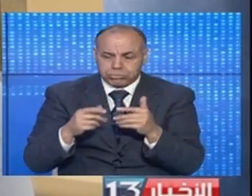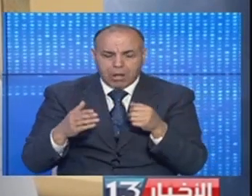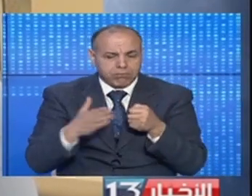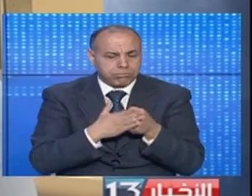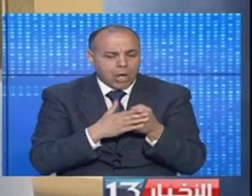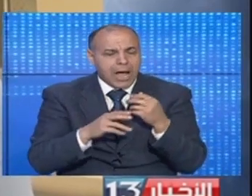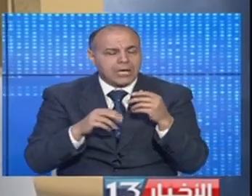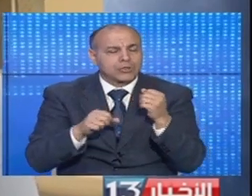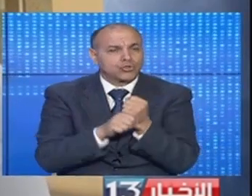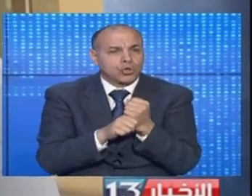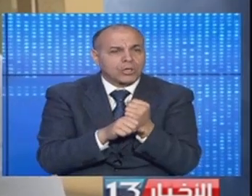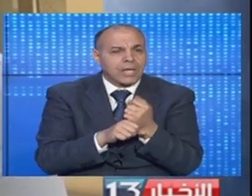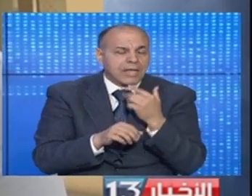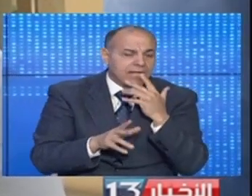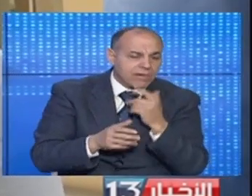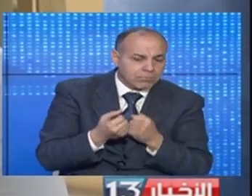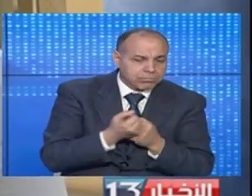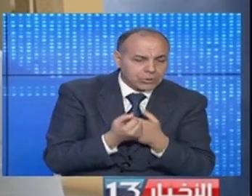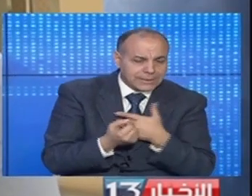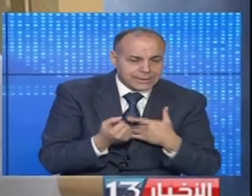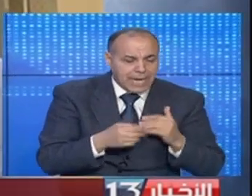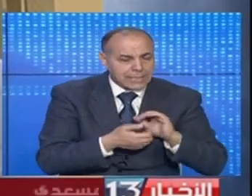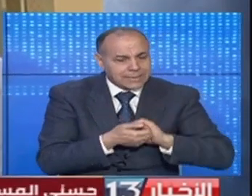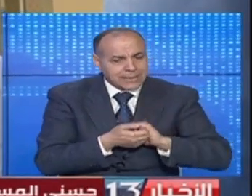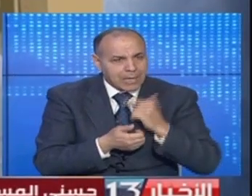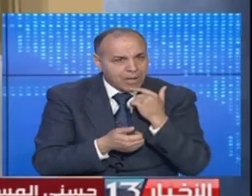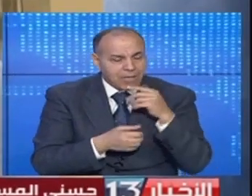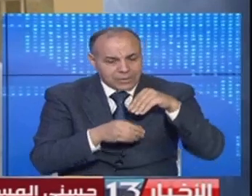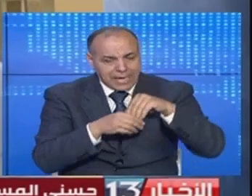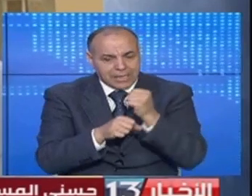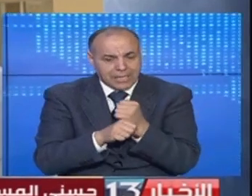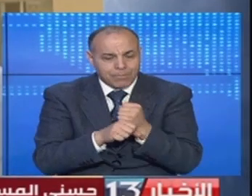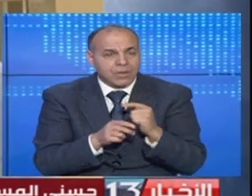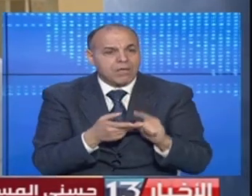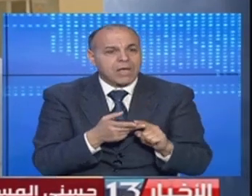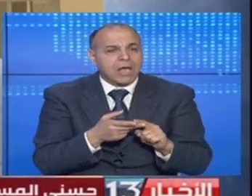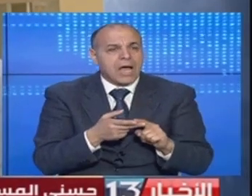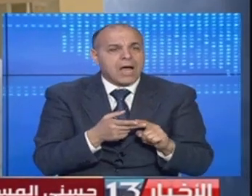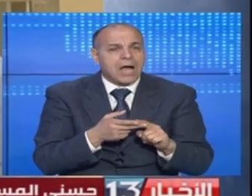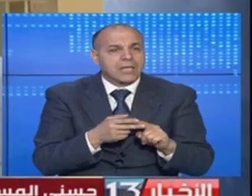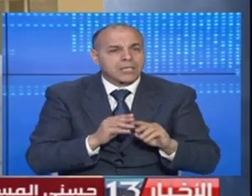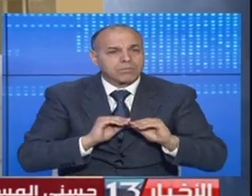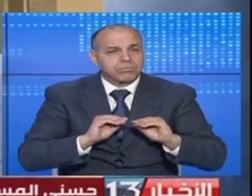الشروط الصحه وقال عن طريق